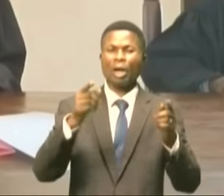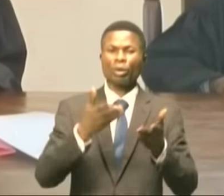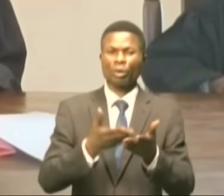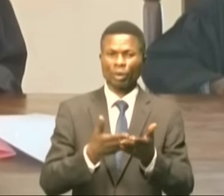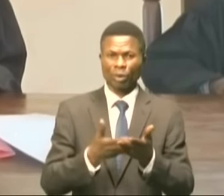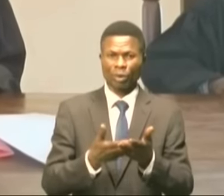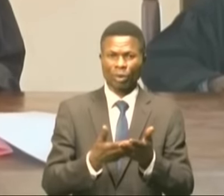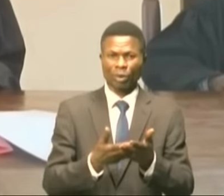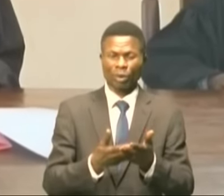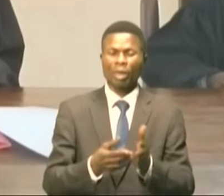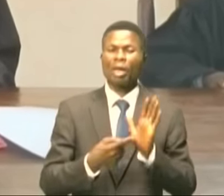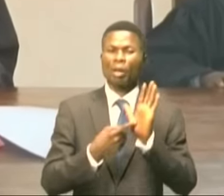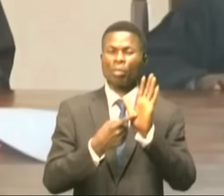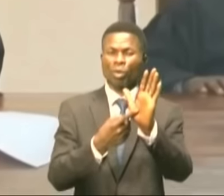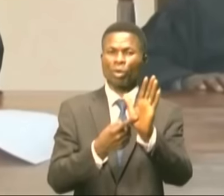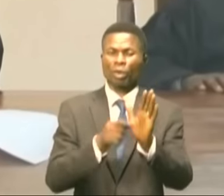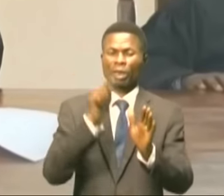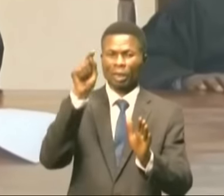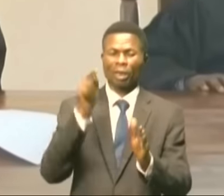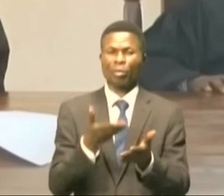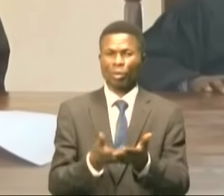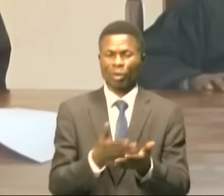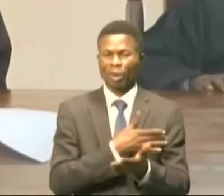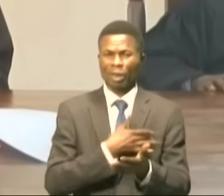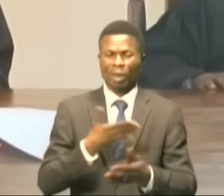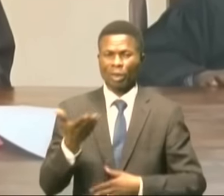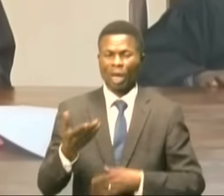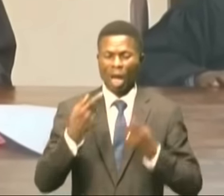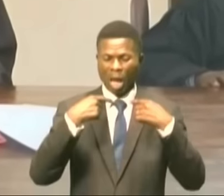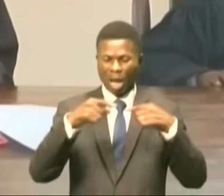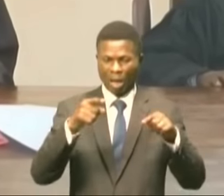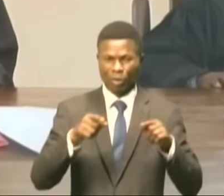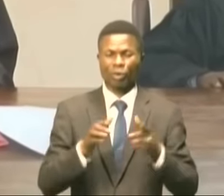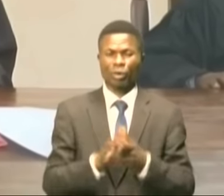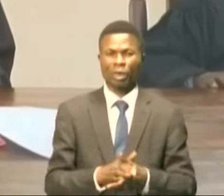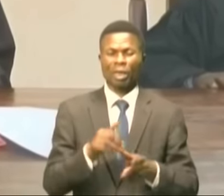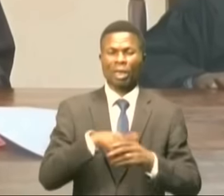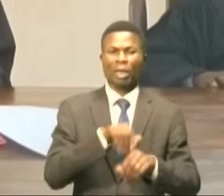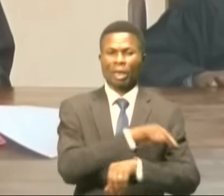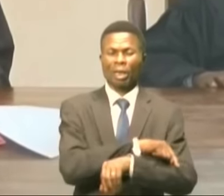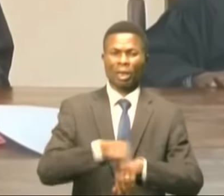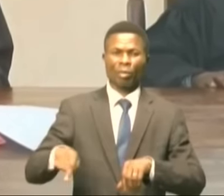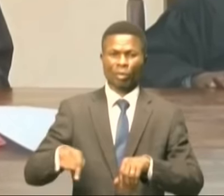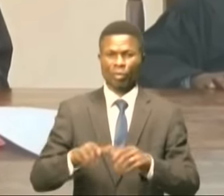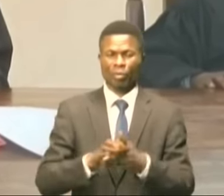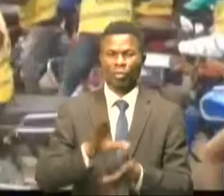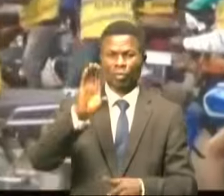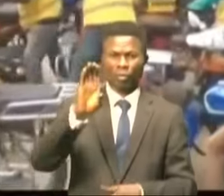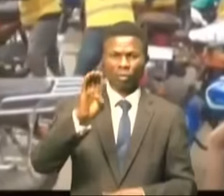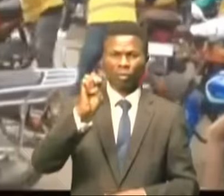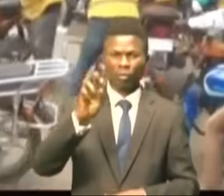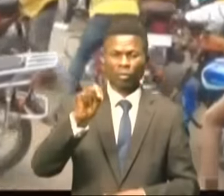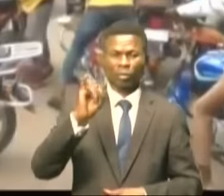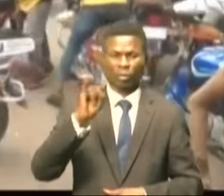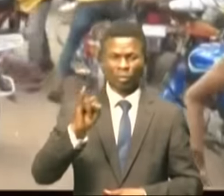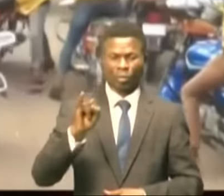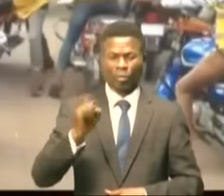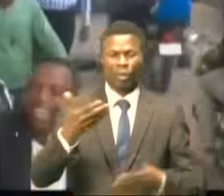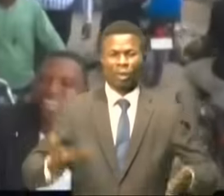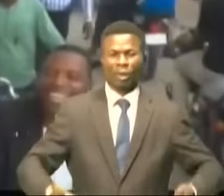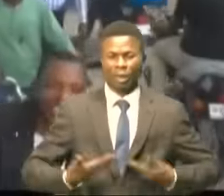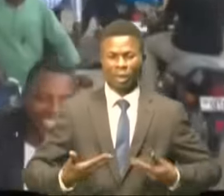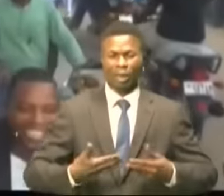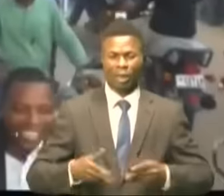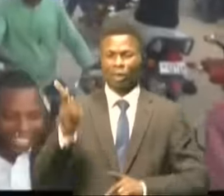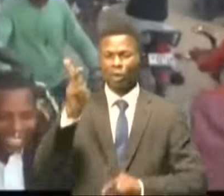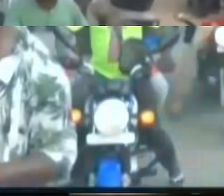premier tour tel que annoncé par la CENI. Un motif de joie pour les Tchopolais